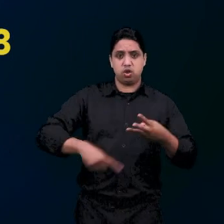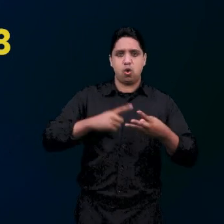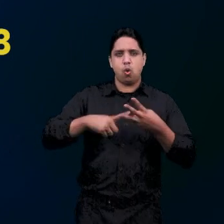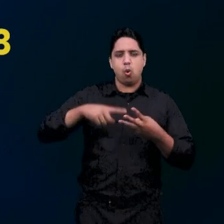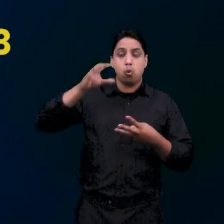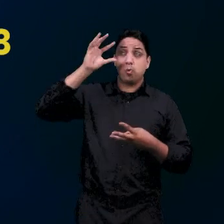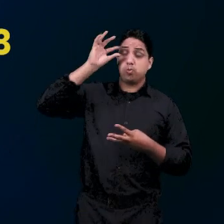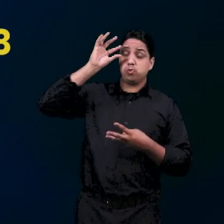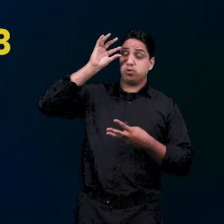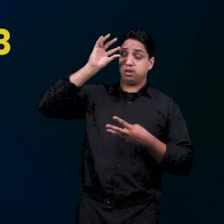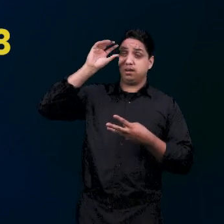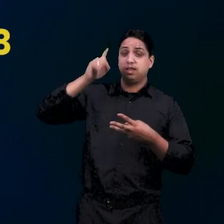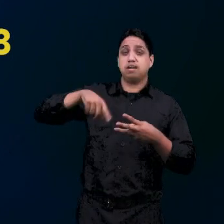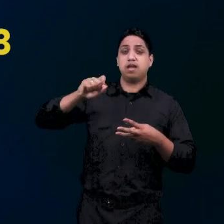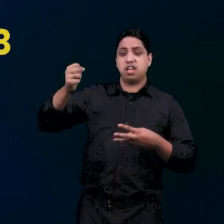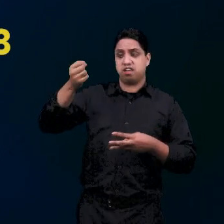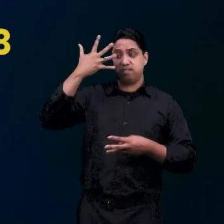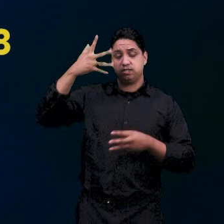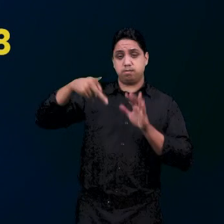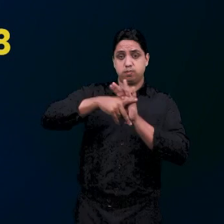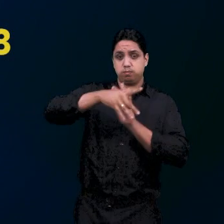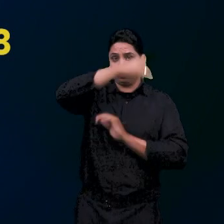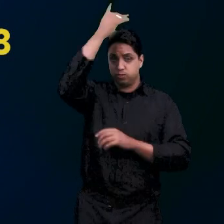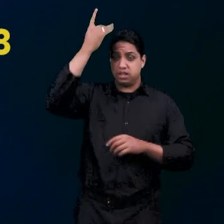est la révélation du Saint-Esprit.